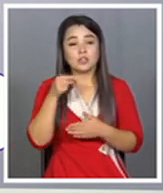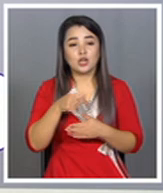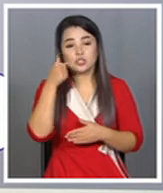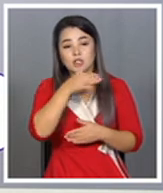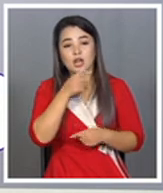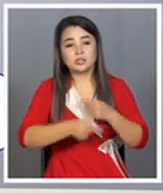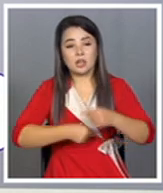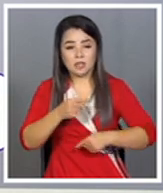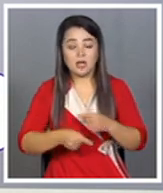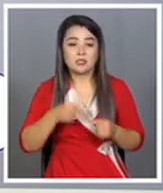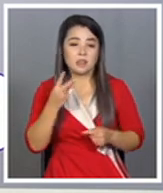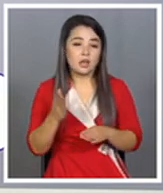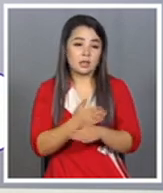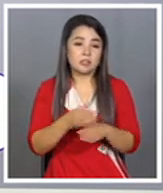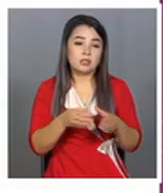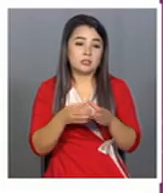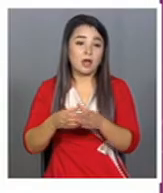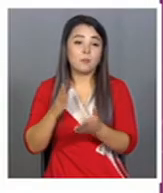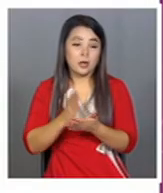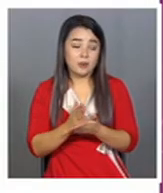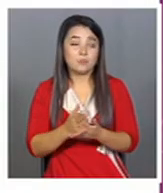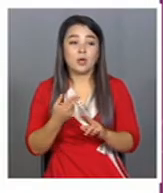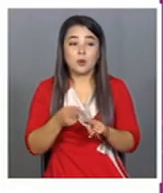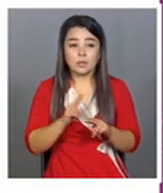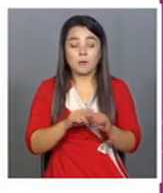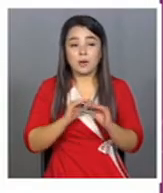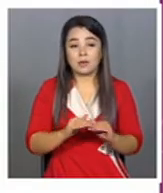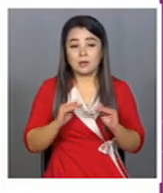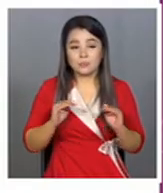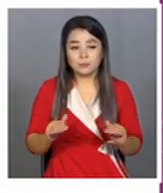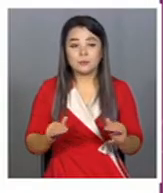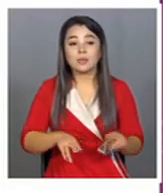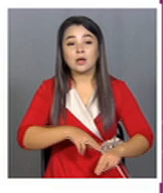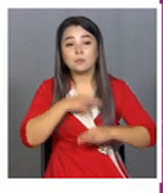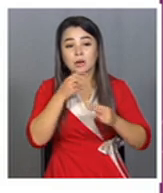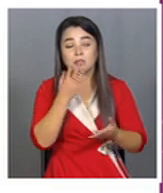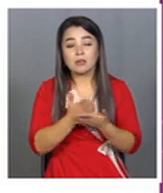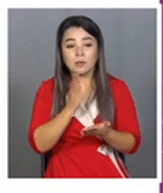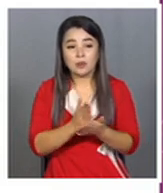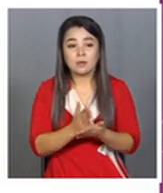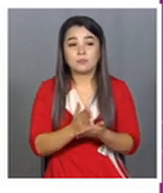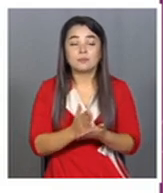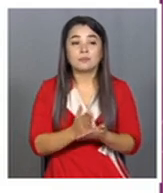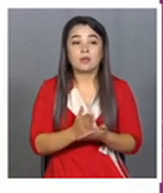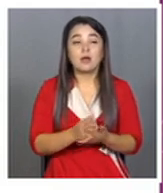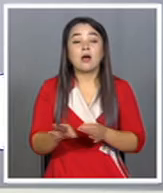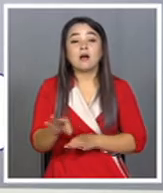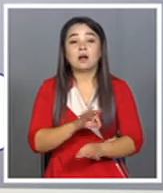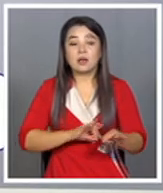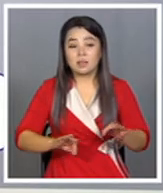мыңдаған жылдардан кейін екіге жіктелген. Енді, балалар, мұқият назар аударыңыздар.